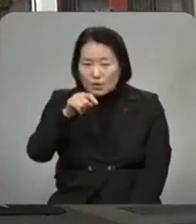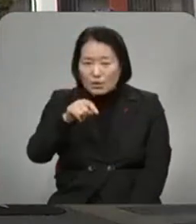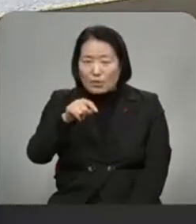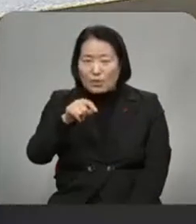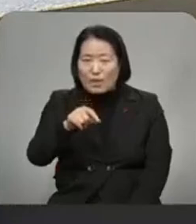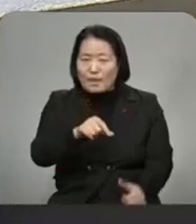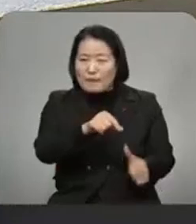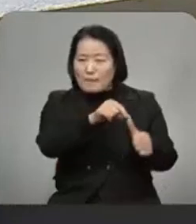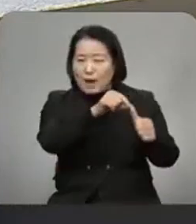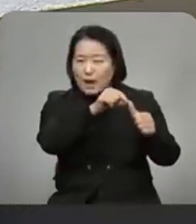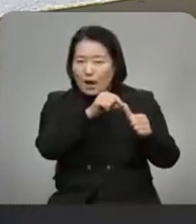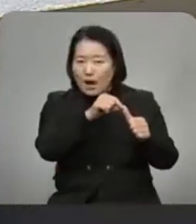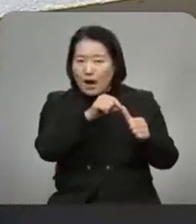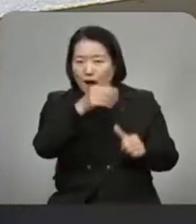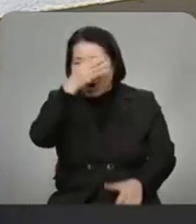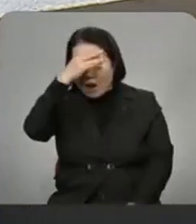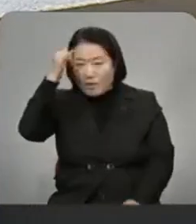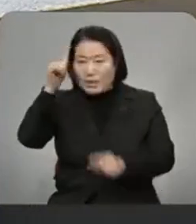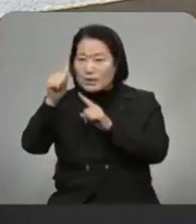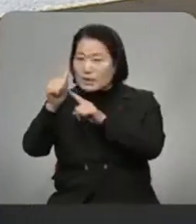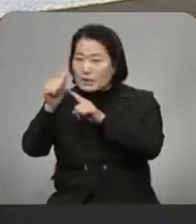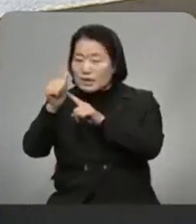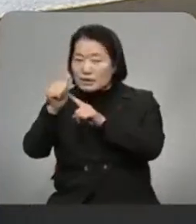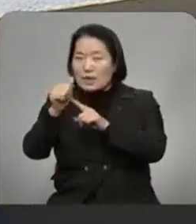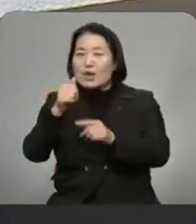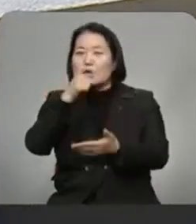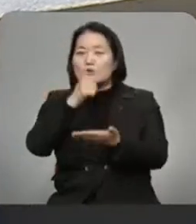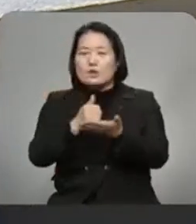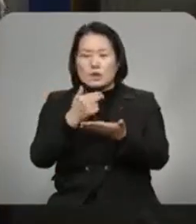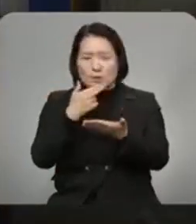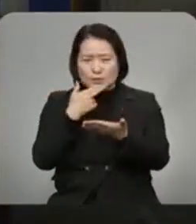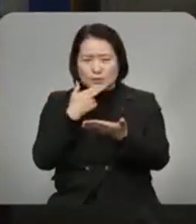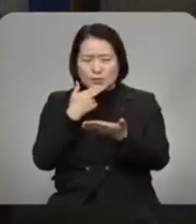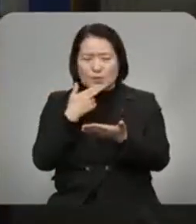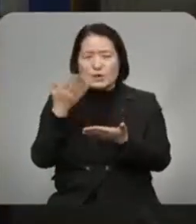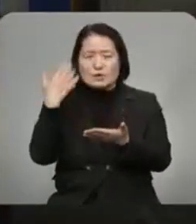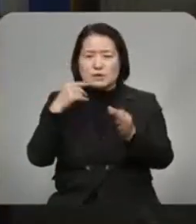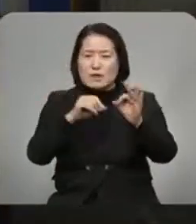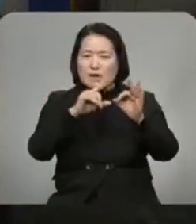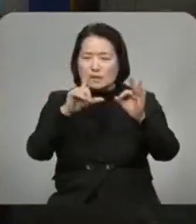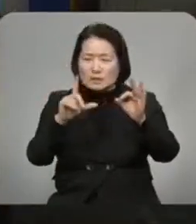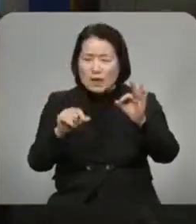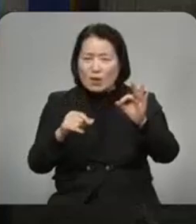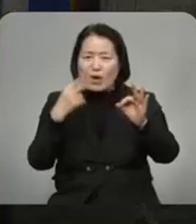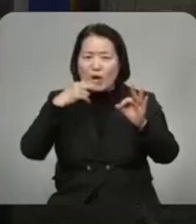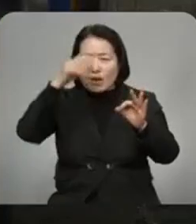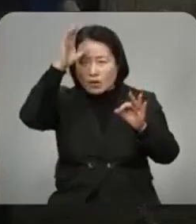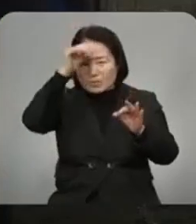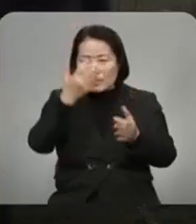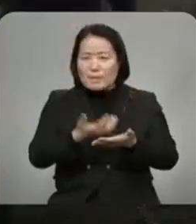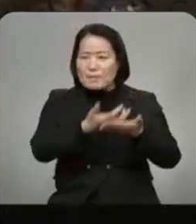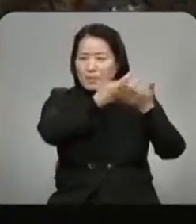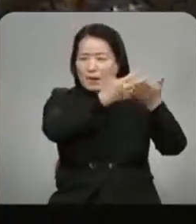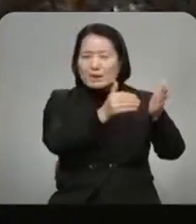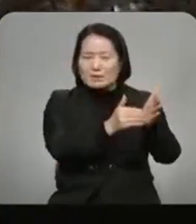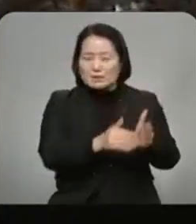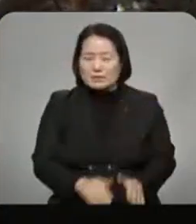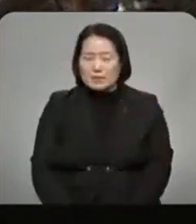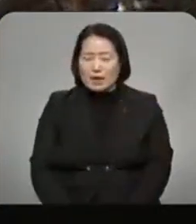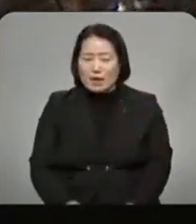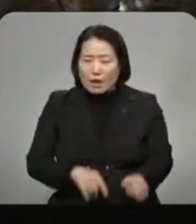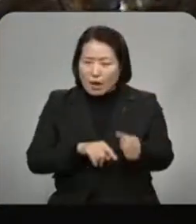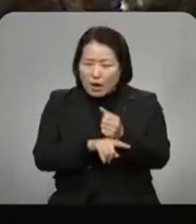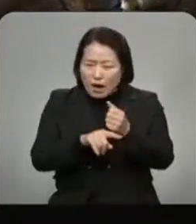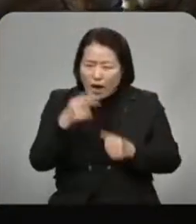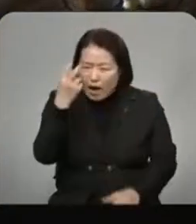입건된 도군 할머니에 대해 혐의가 없다며 지난 10월 불송치 결정했습니다 과수 감정결과에